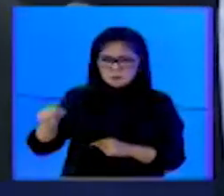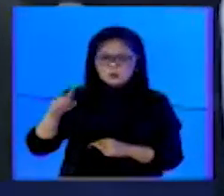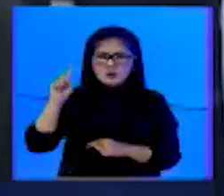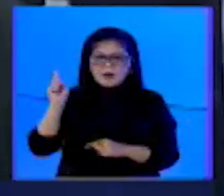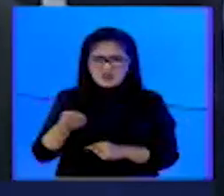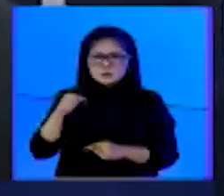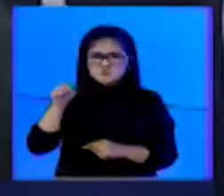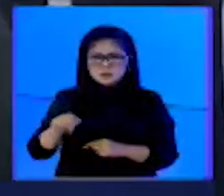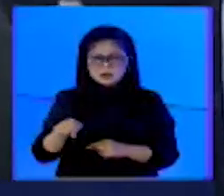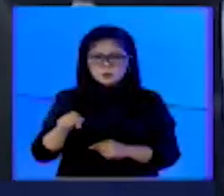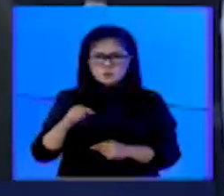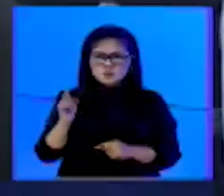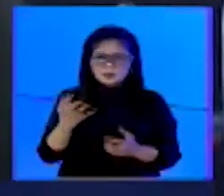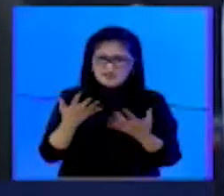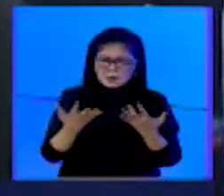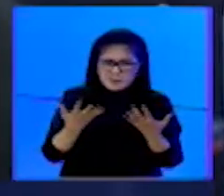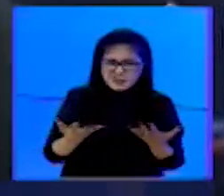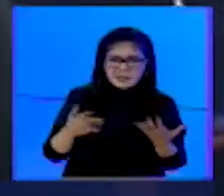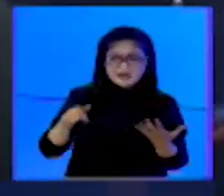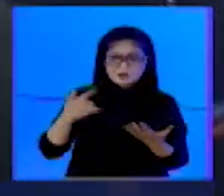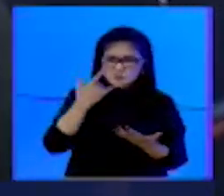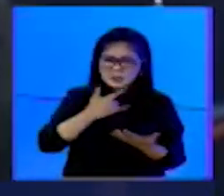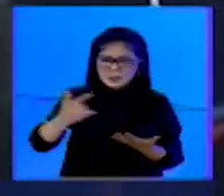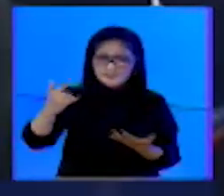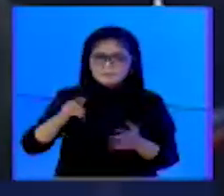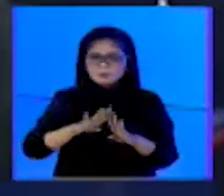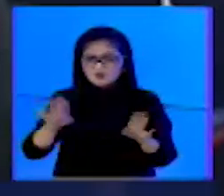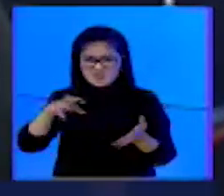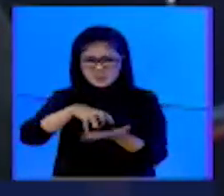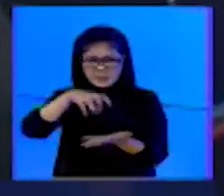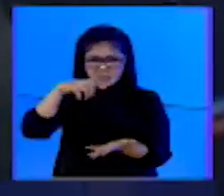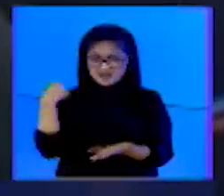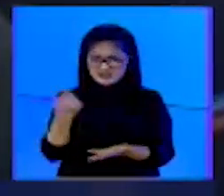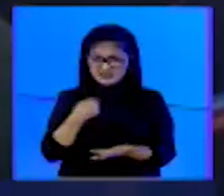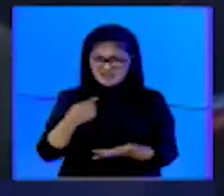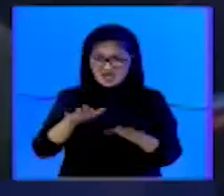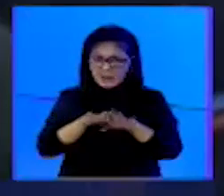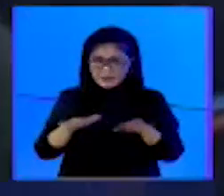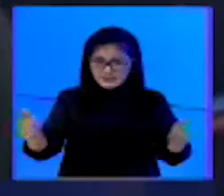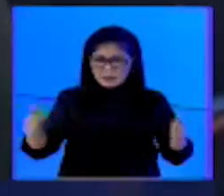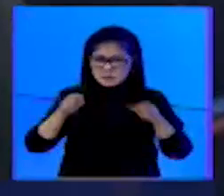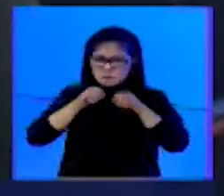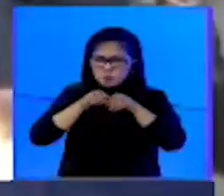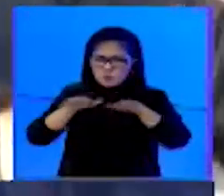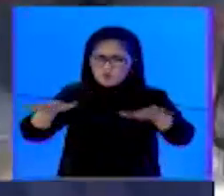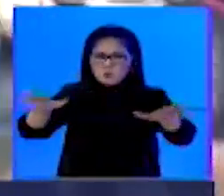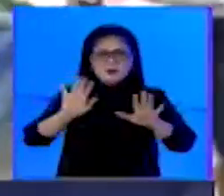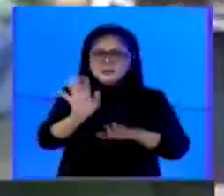bagaimana supaya tetap menjaga daerah kita aman dan penyebaran tidak terlalu luas, kita punya program gerebek